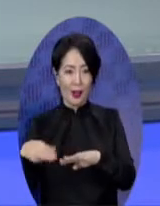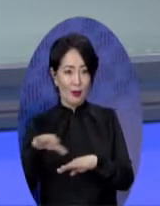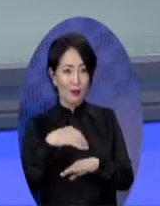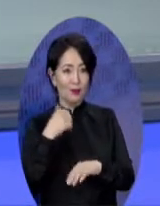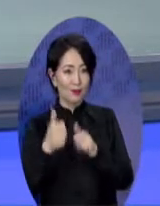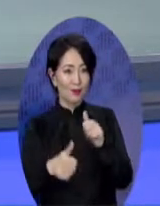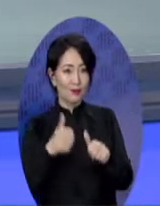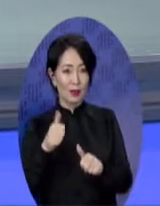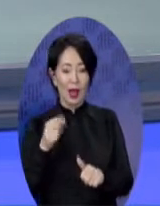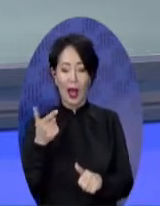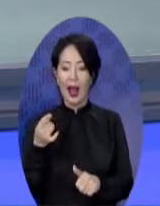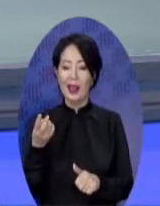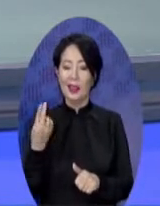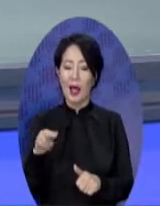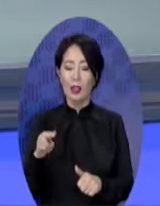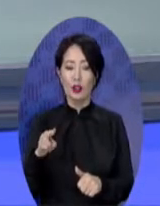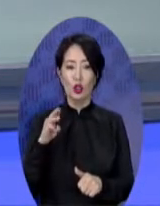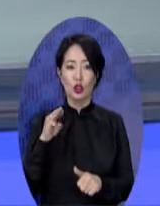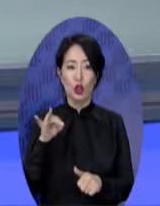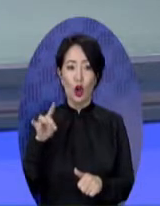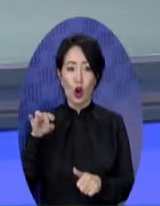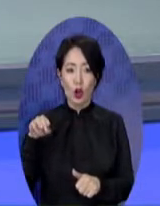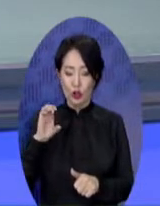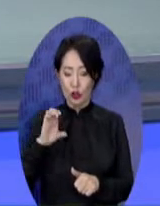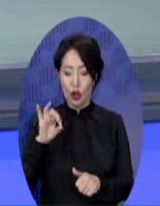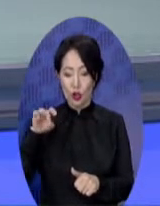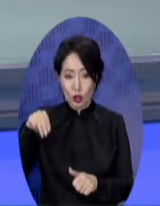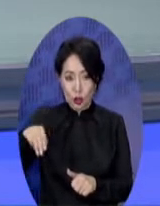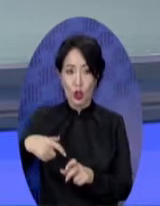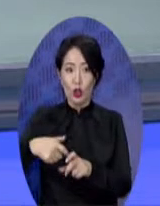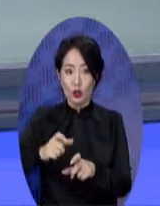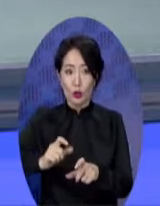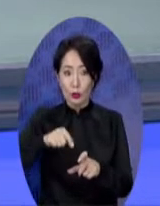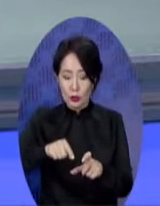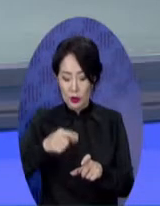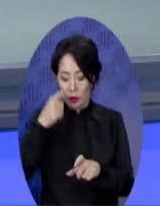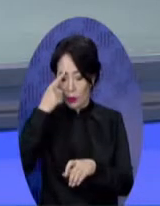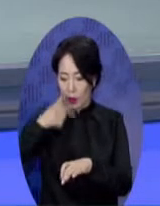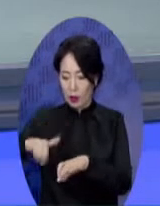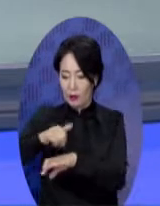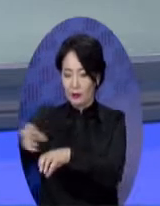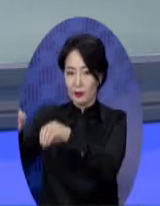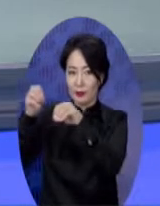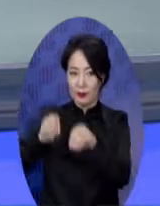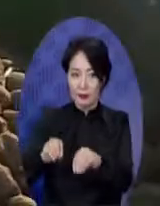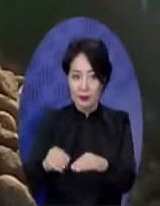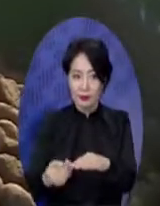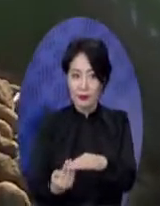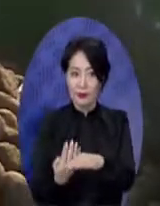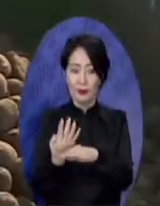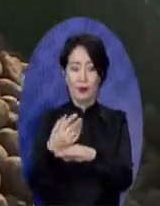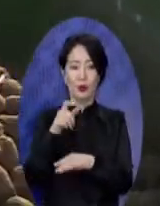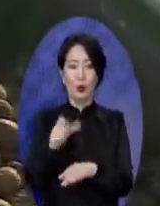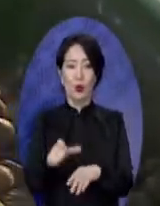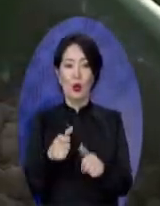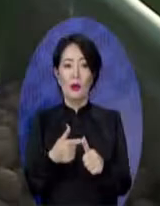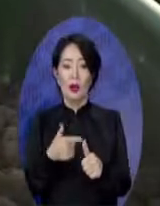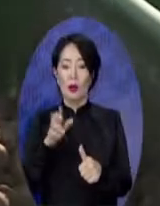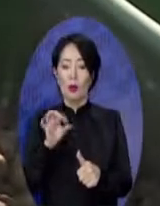удаад Голланд сортын төмсийг Монгол хөрсөнд нутагшуулсан агрономич Л.Болдбаатарыг онцоллоо.